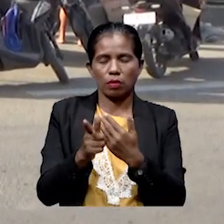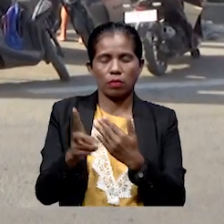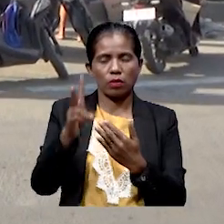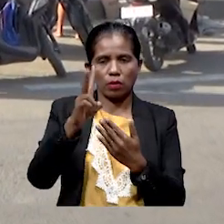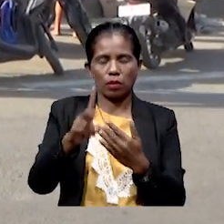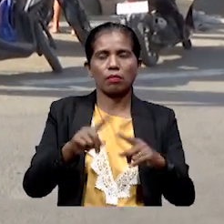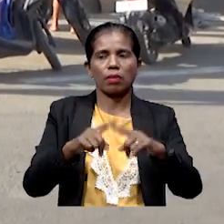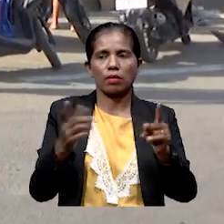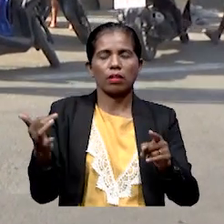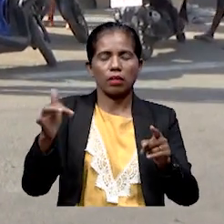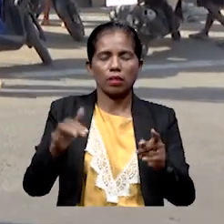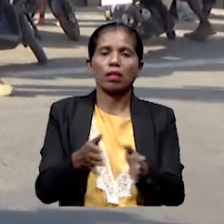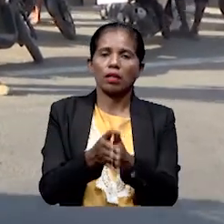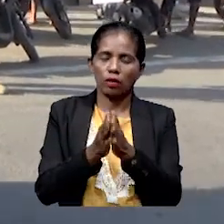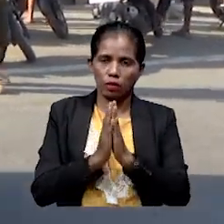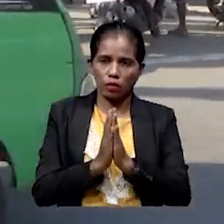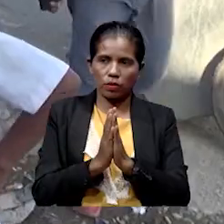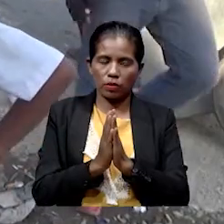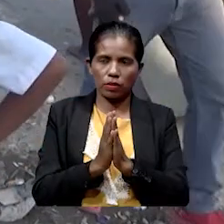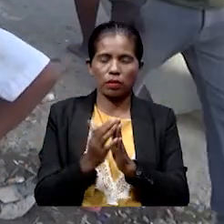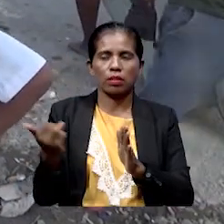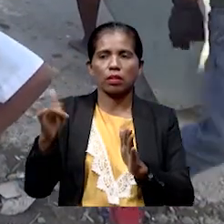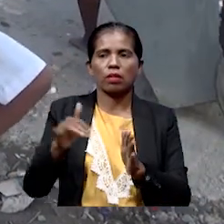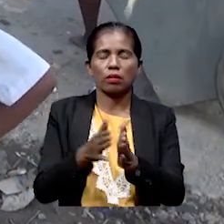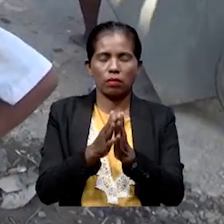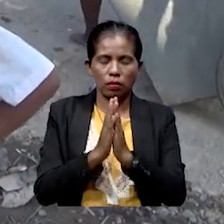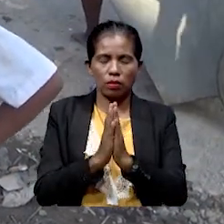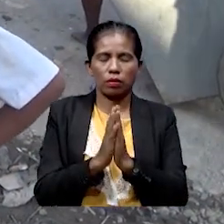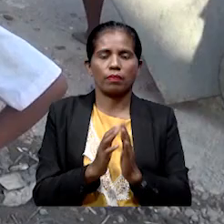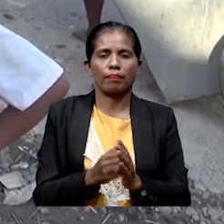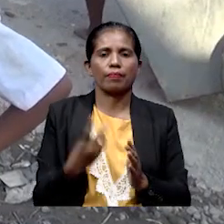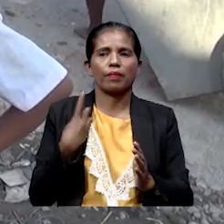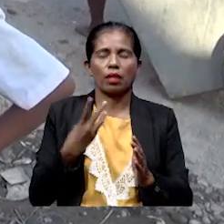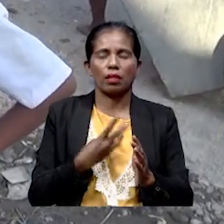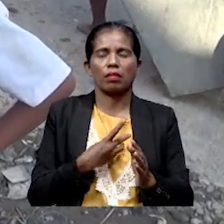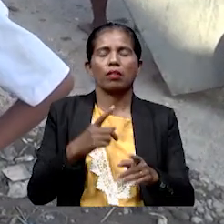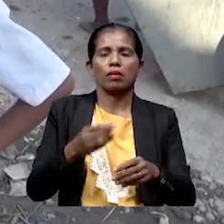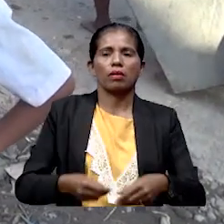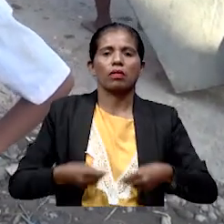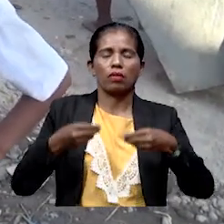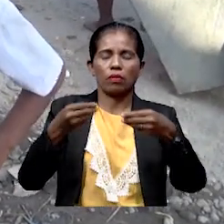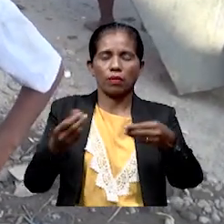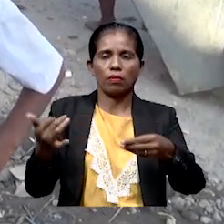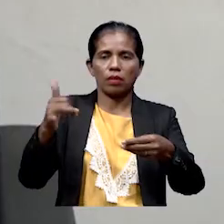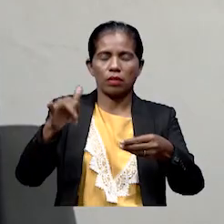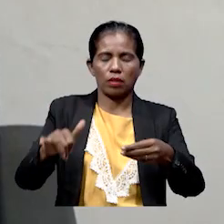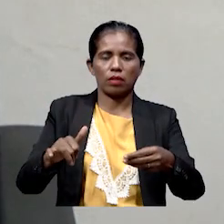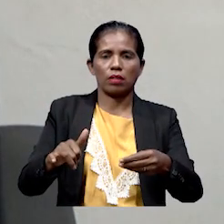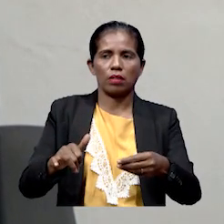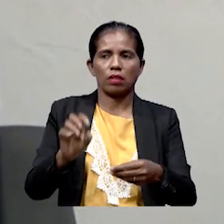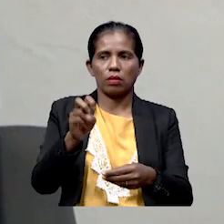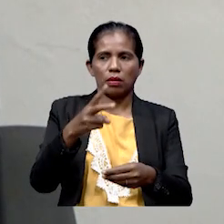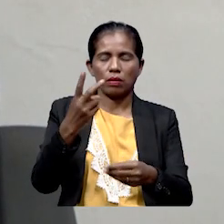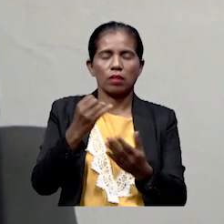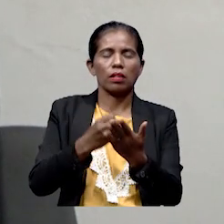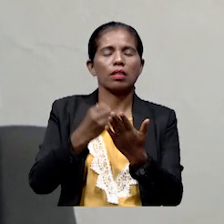como sira husu Sira husu antau ami to fo basira ne to dia 2 de